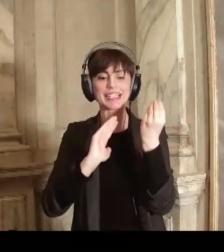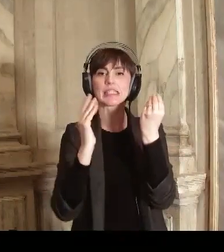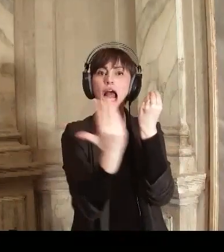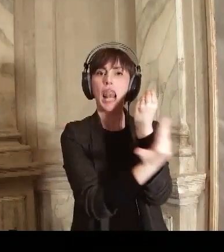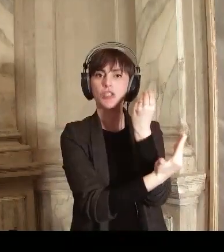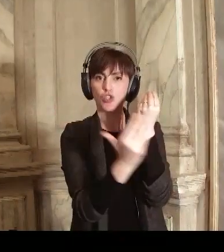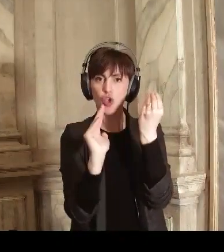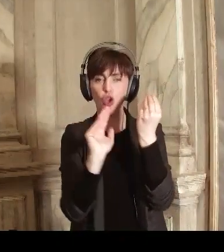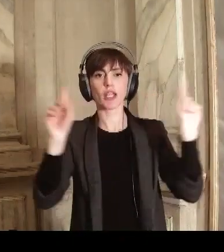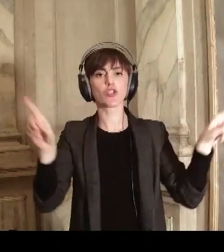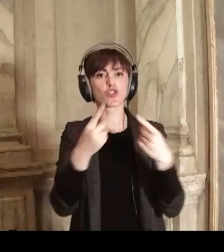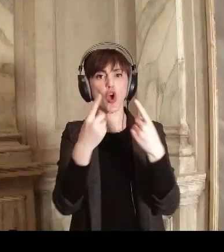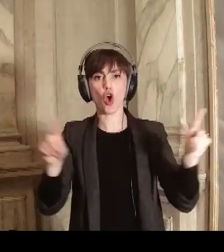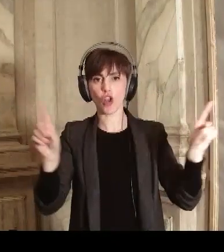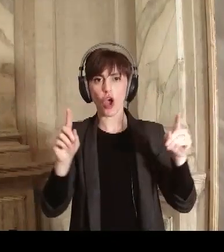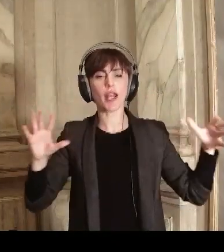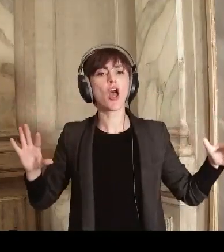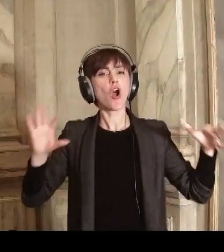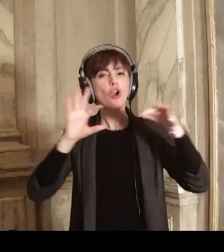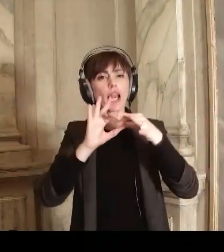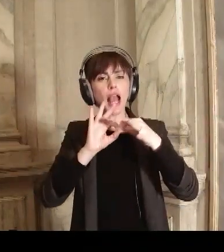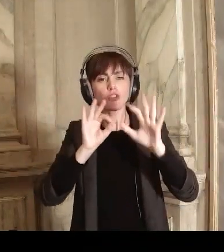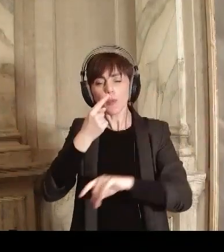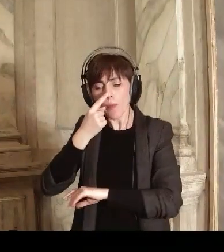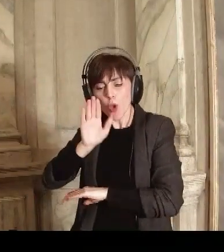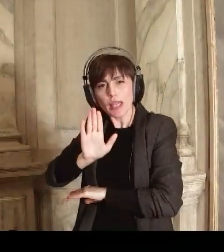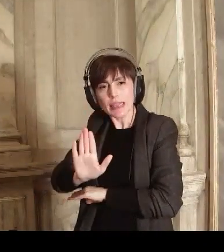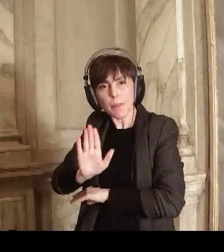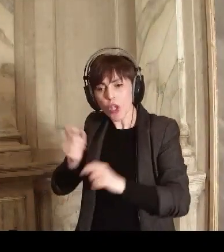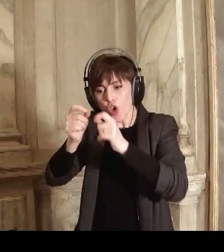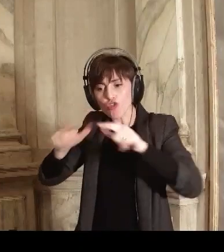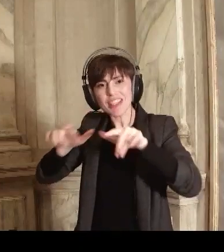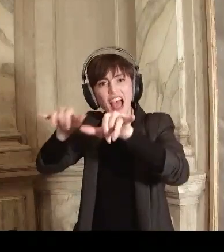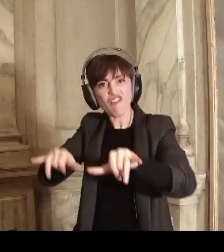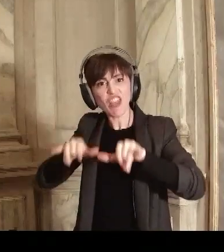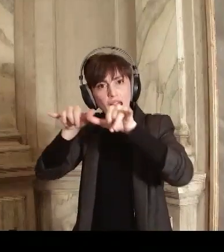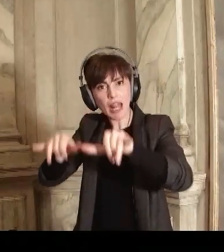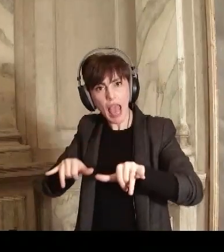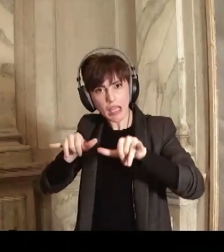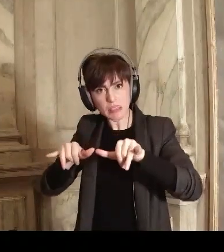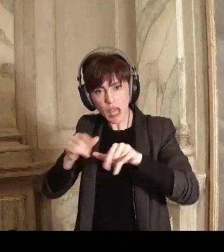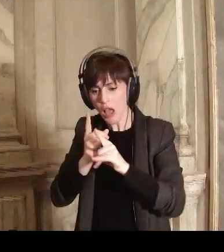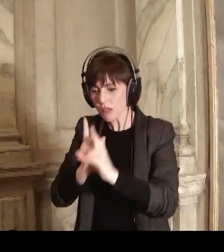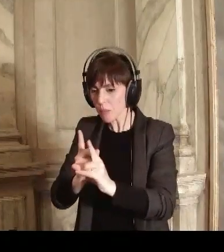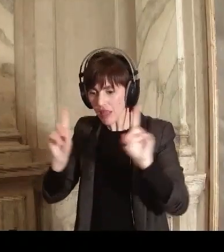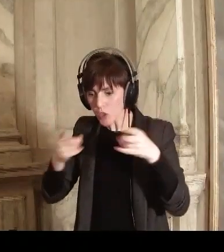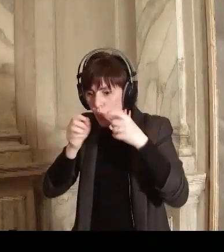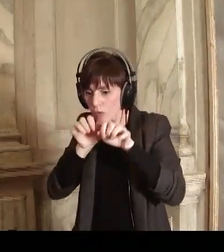alla unicità acustica di Venezia e anche alla sua unicità geomorfologica. In